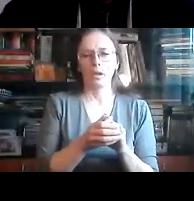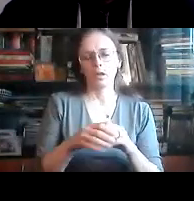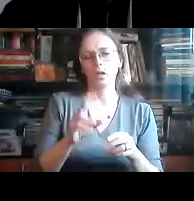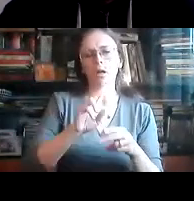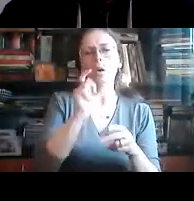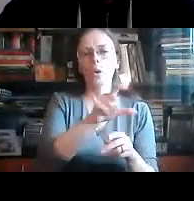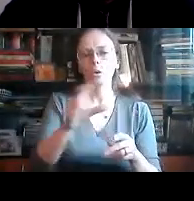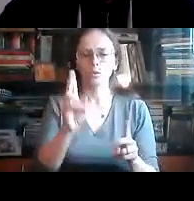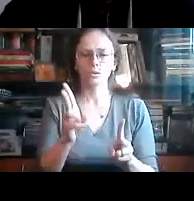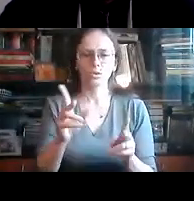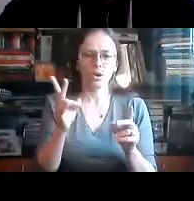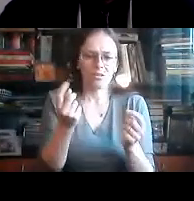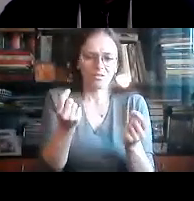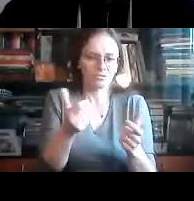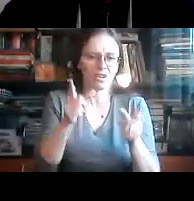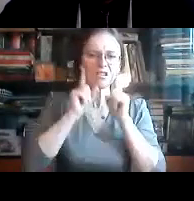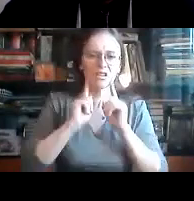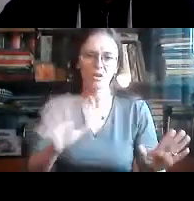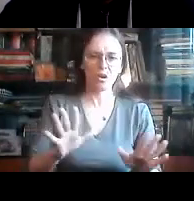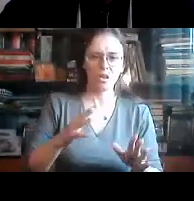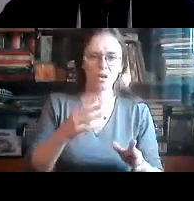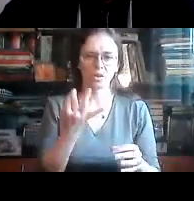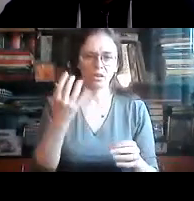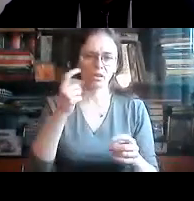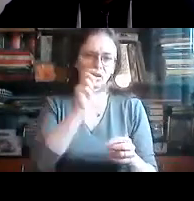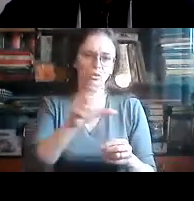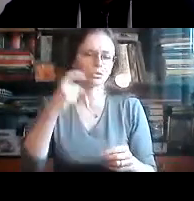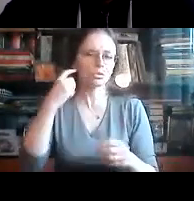позиции, в этой ситуации, в которой все мы оказались.